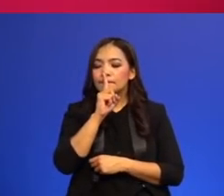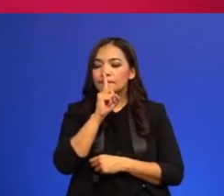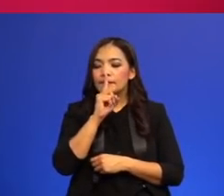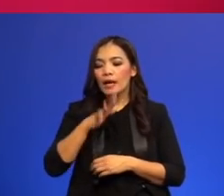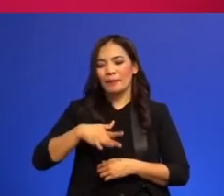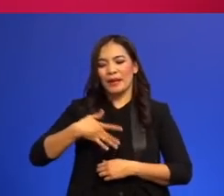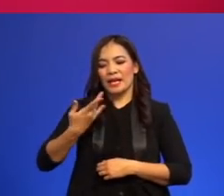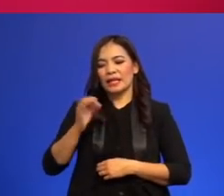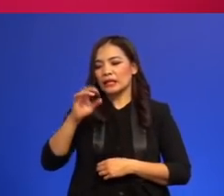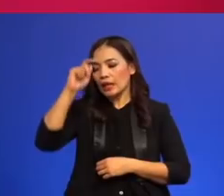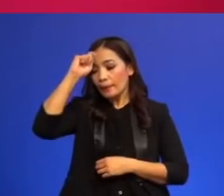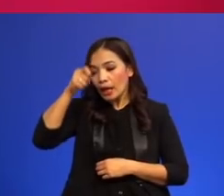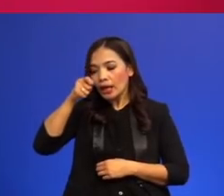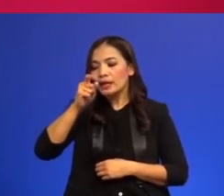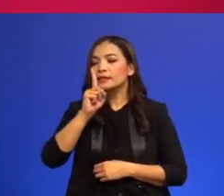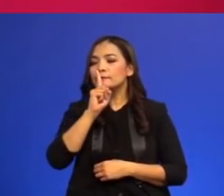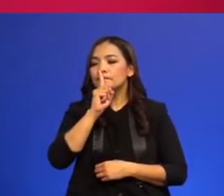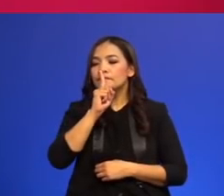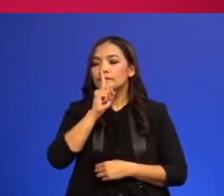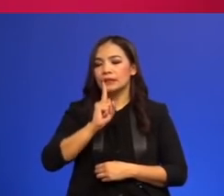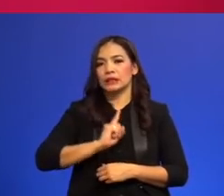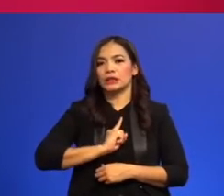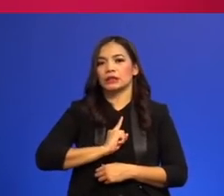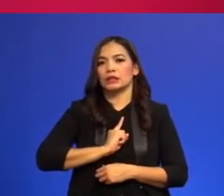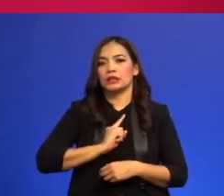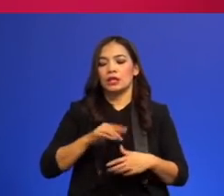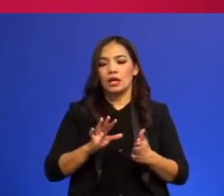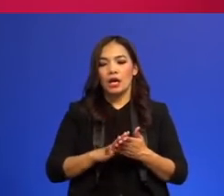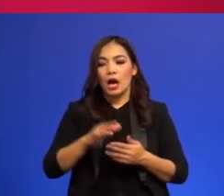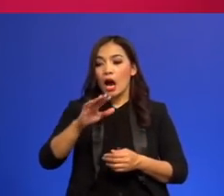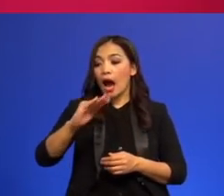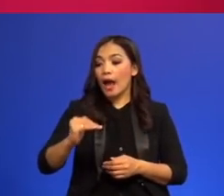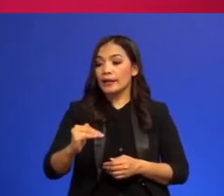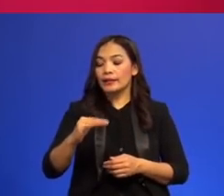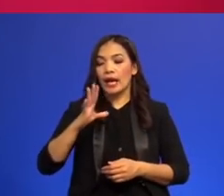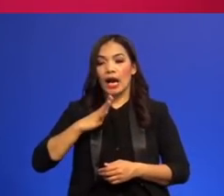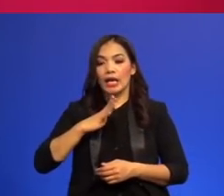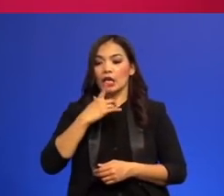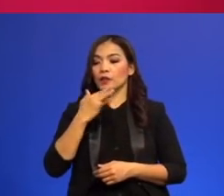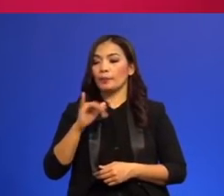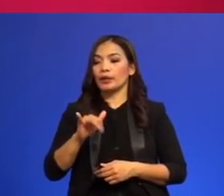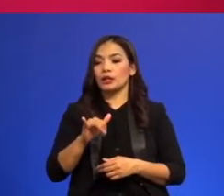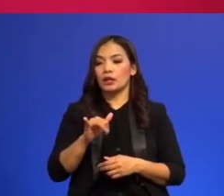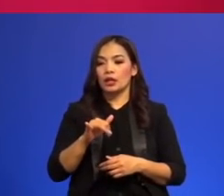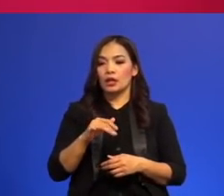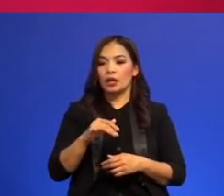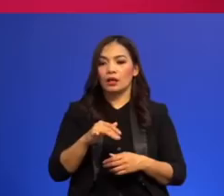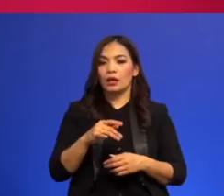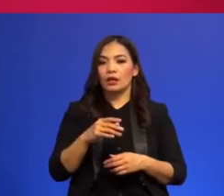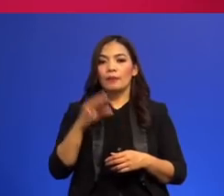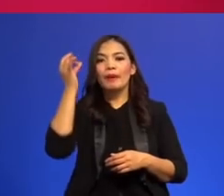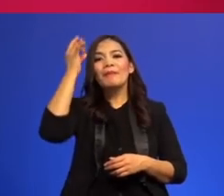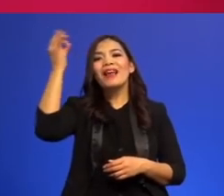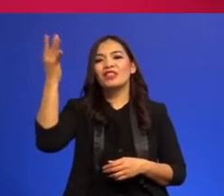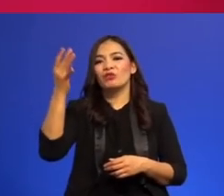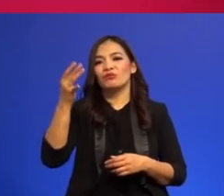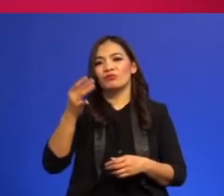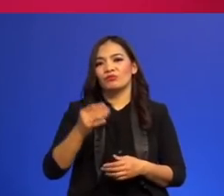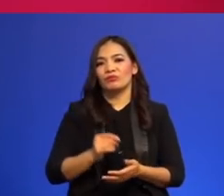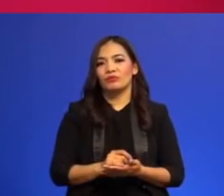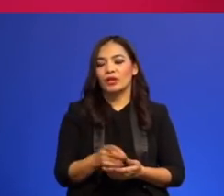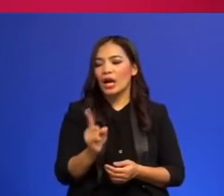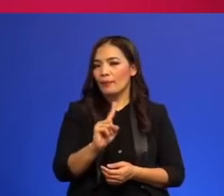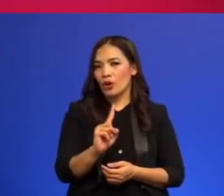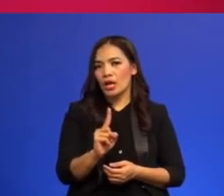tidak dihargai, dia hanya menyimpan. Adiknya yang kaya lalu memperlakukan seperti pegawai atau pembantu. Tidak